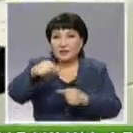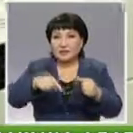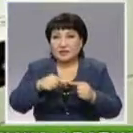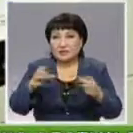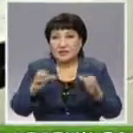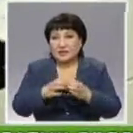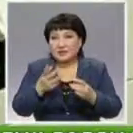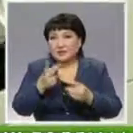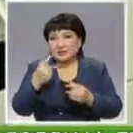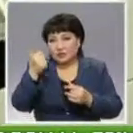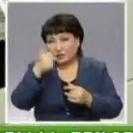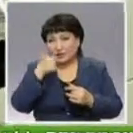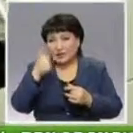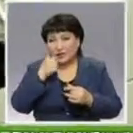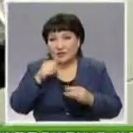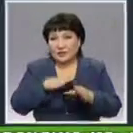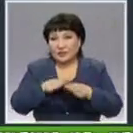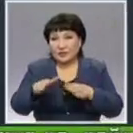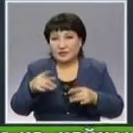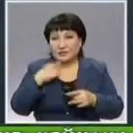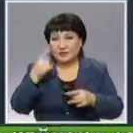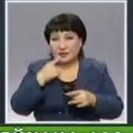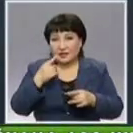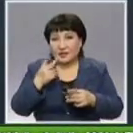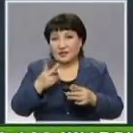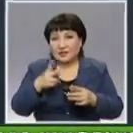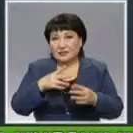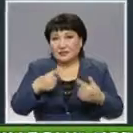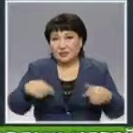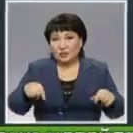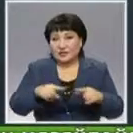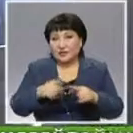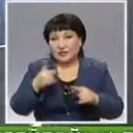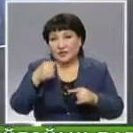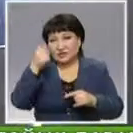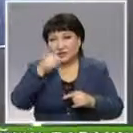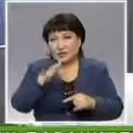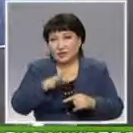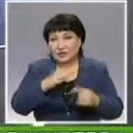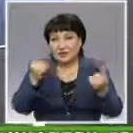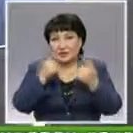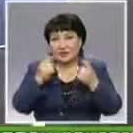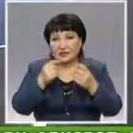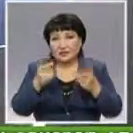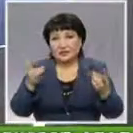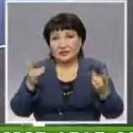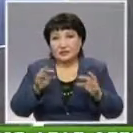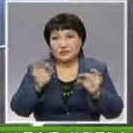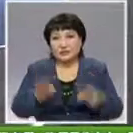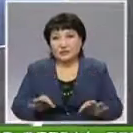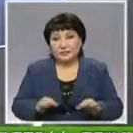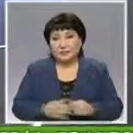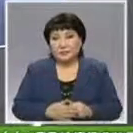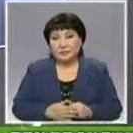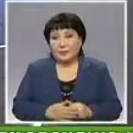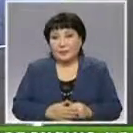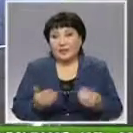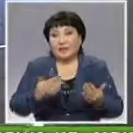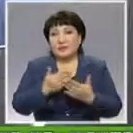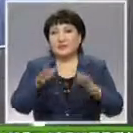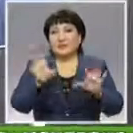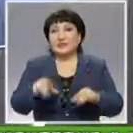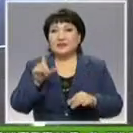отыр. Бұл бірлестіктің құрылғанына 1 жыл болғандығын ескерген жөн. Мы не можем пока говорить о... Біз